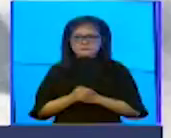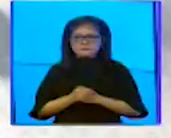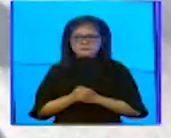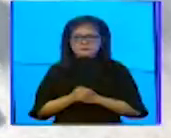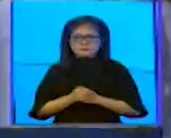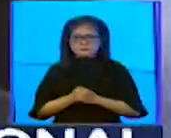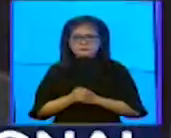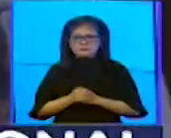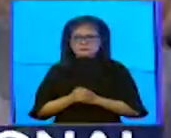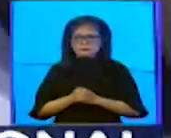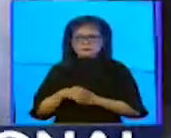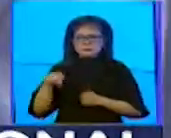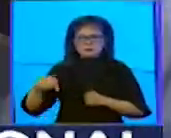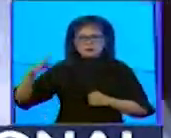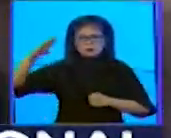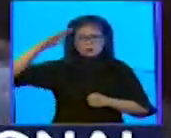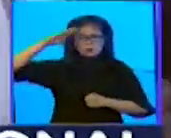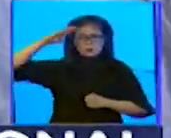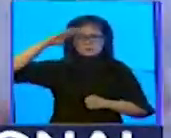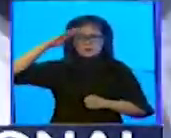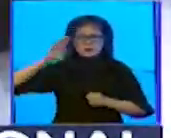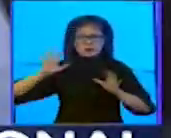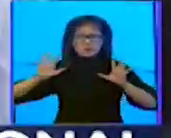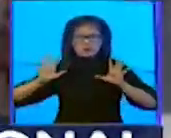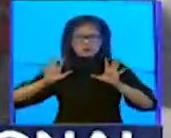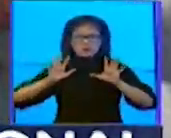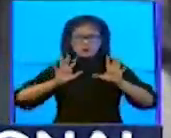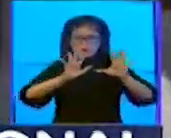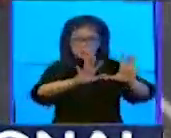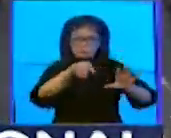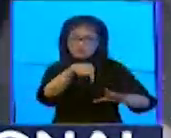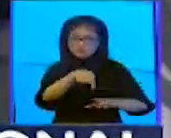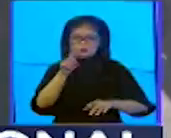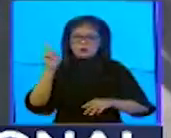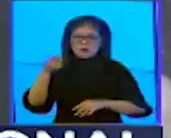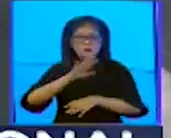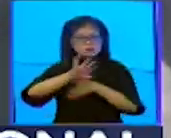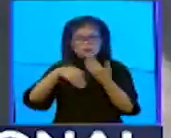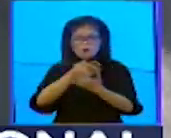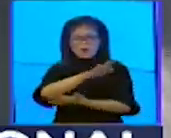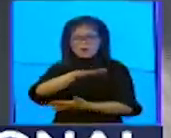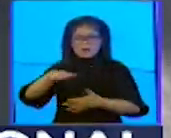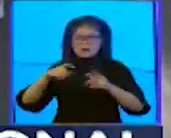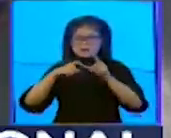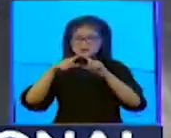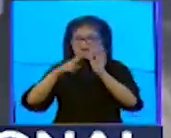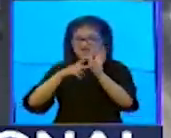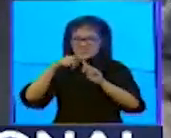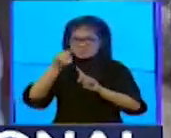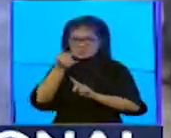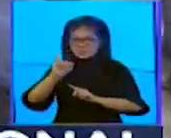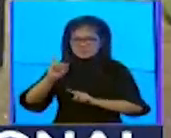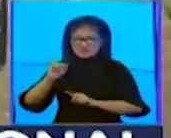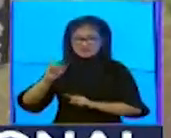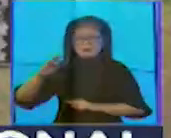Pawai serta upacara pagi tadi diikuti para santri Pondok Pesantren Al-Aqobah di Jombang, Jawa Timur memperingati Hari Santri